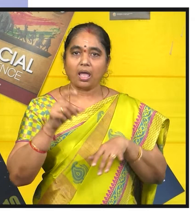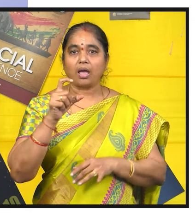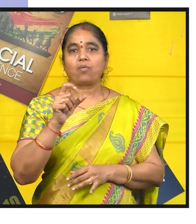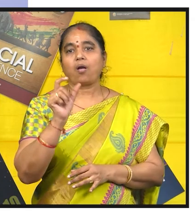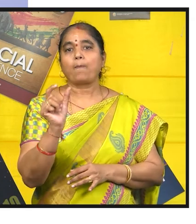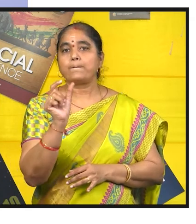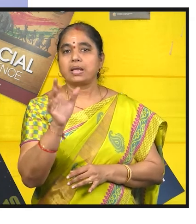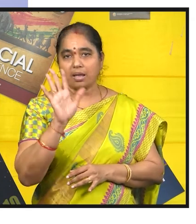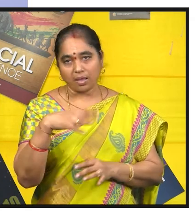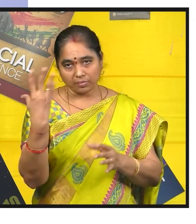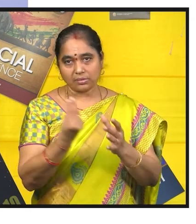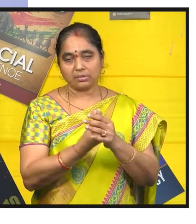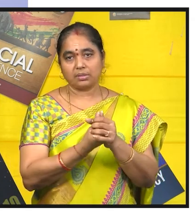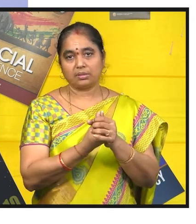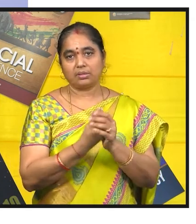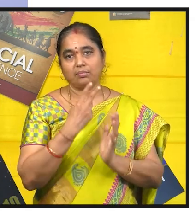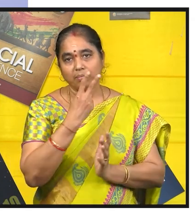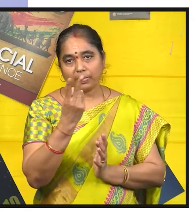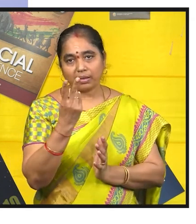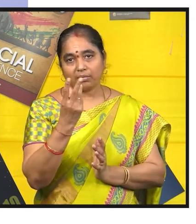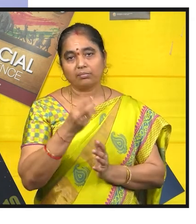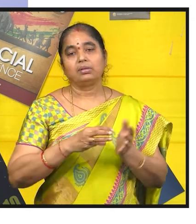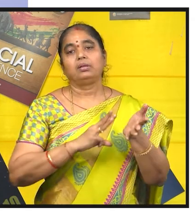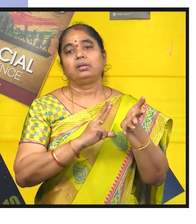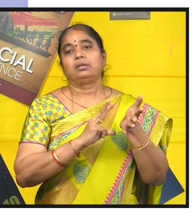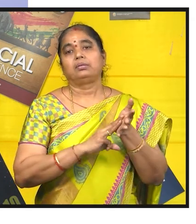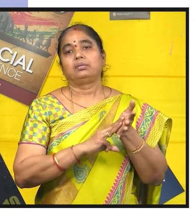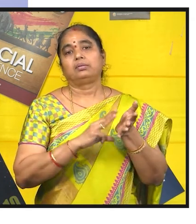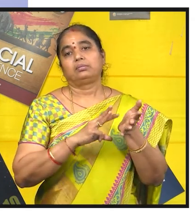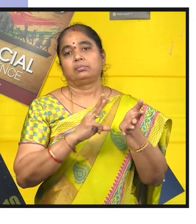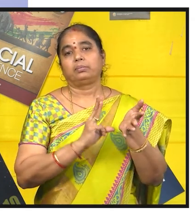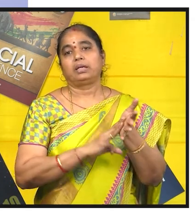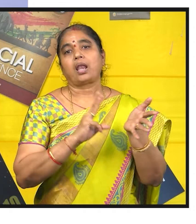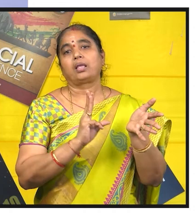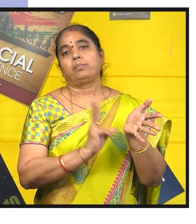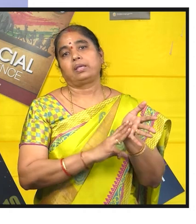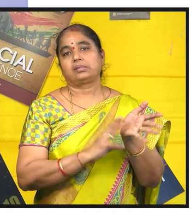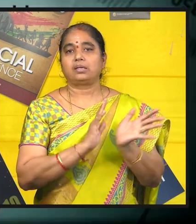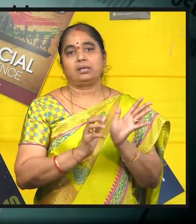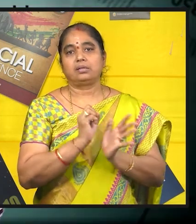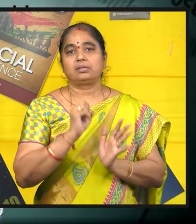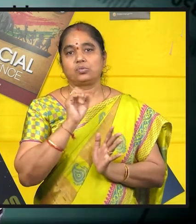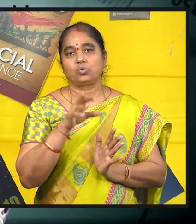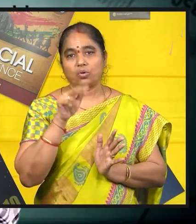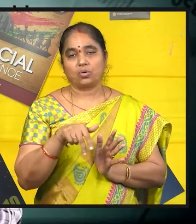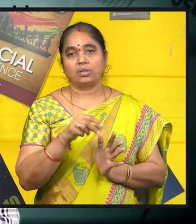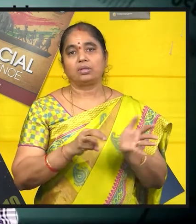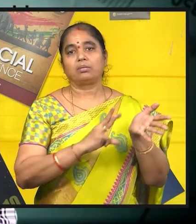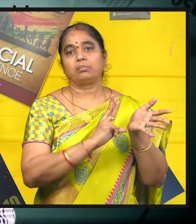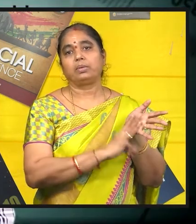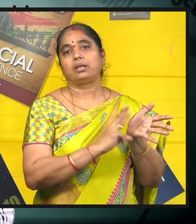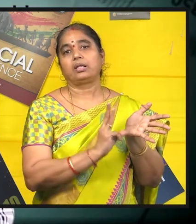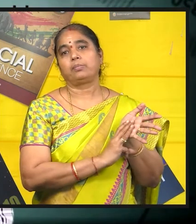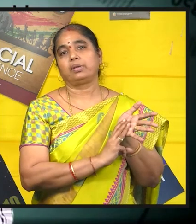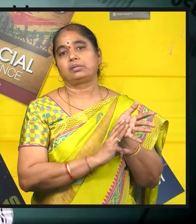காப்பர் இருக்கும், இவைகள் எல்லாம் சேர்ந்து காணப்படக்கூடியவைகளை நாம் என்னென்ன அழைக்க போகிறோம் என்று சொன்னால் உலோக கலவைகள் என்று அழைக்கப் போகிறோம். இந்த உலோக